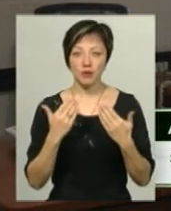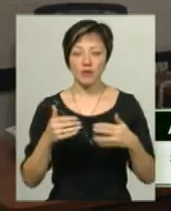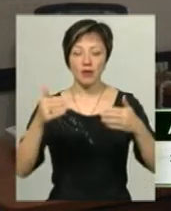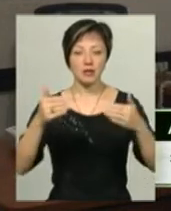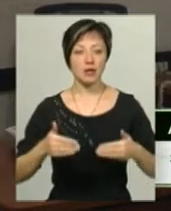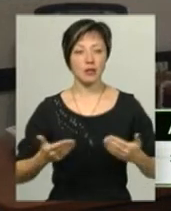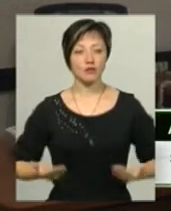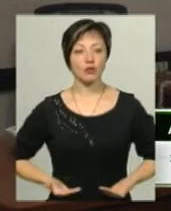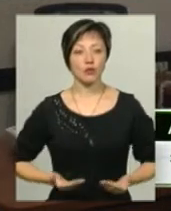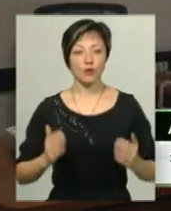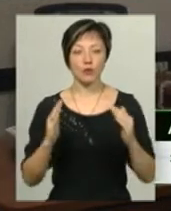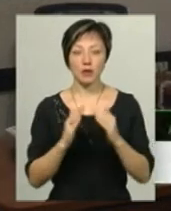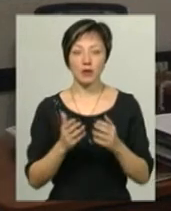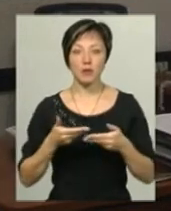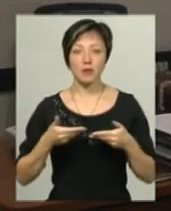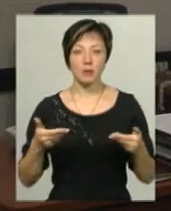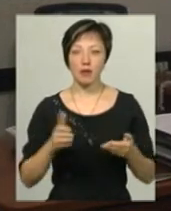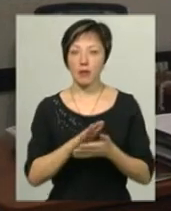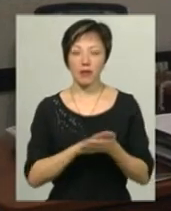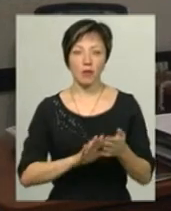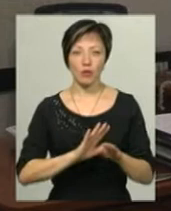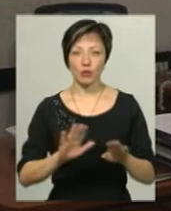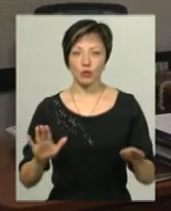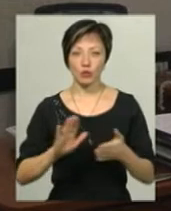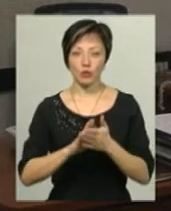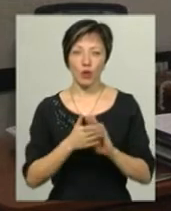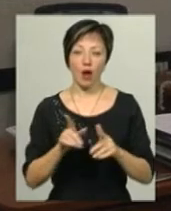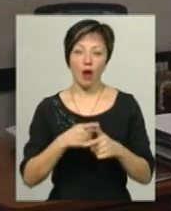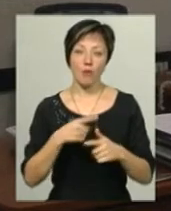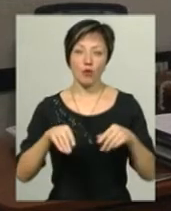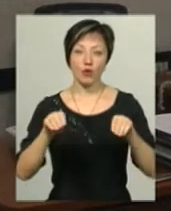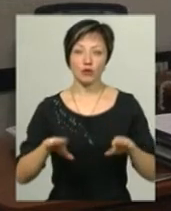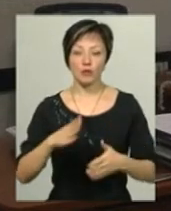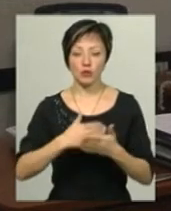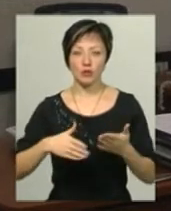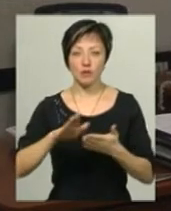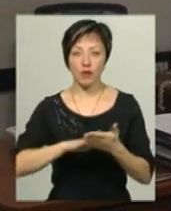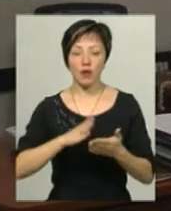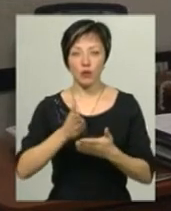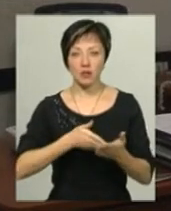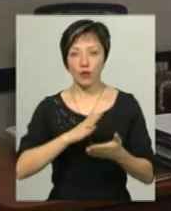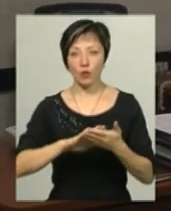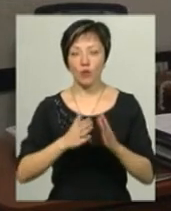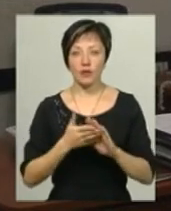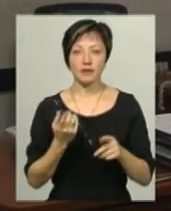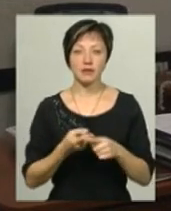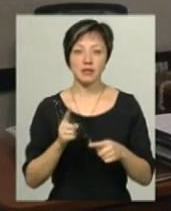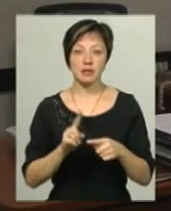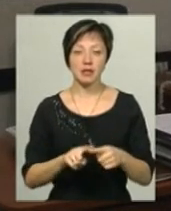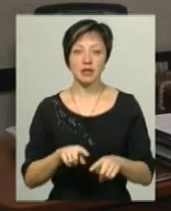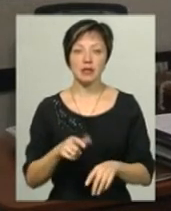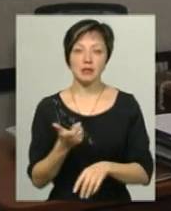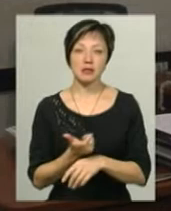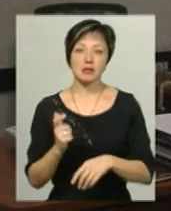фасадів житлових будинків, ми не продовжуємо рекламу або приймаємо рішення про розірвання договорів. Відповідно, це саме